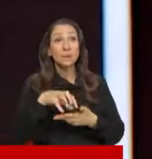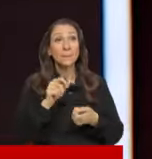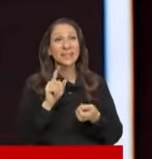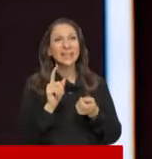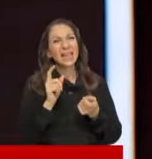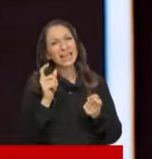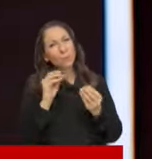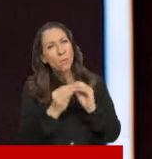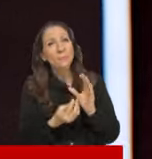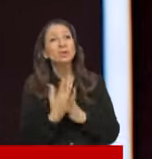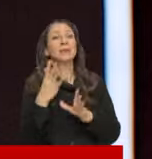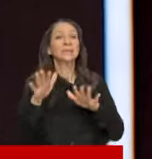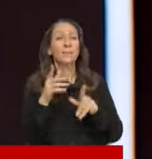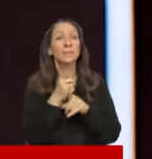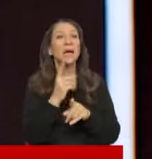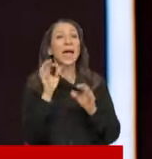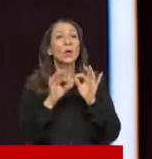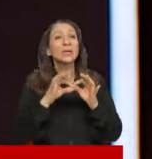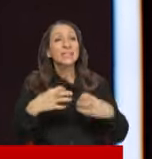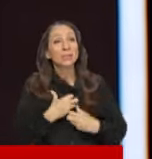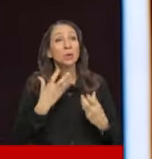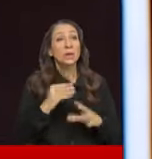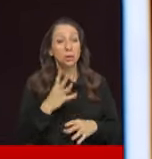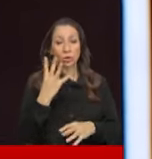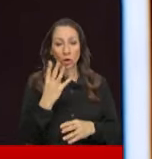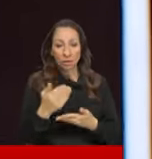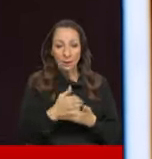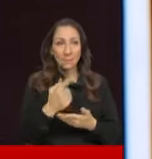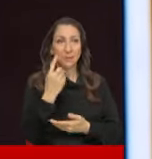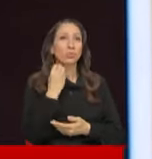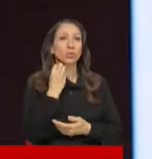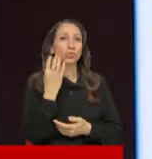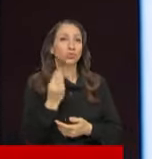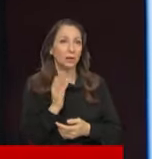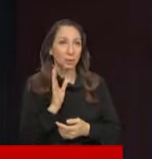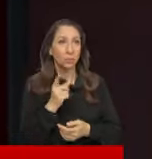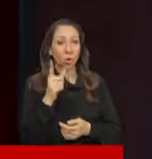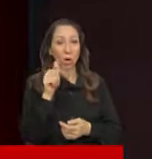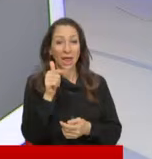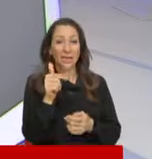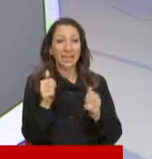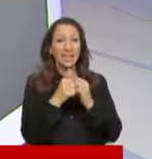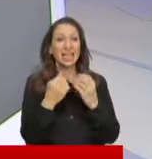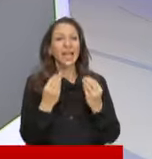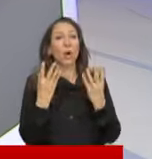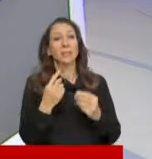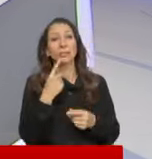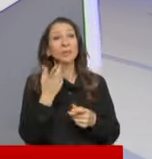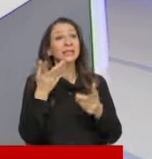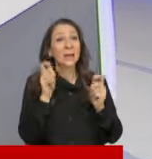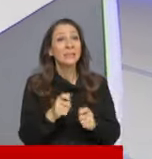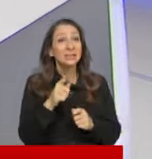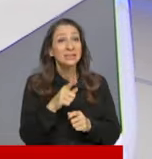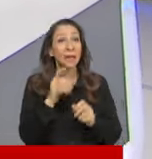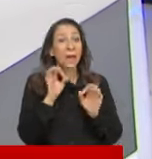ters olmazsa yine bir afet olmazsa ekonomik kriz olmazsa 4 lira gelir 1 lira borç olacak Yani bu 16 Kat iyileşme demek Bunu nasıl aldığımızı sık